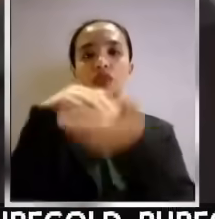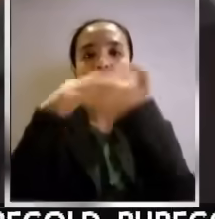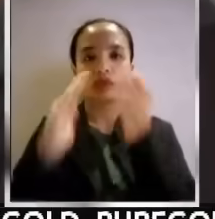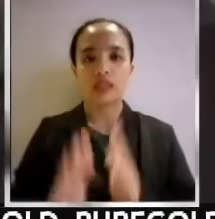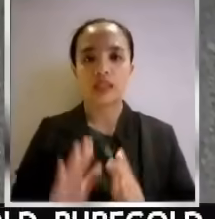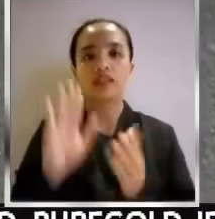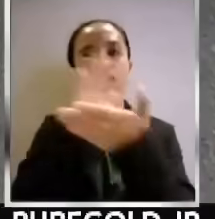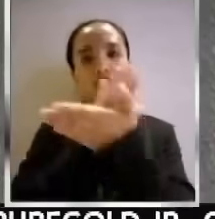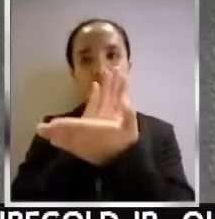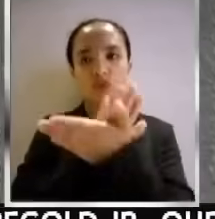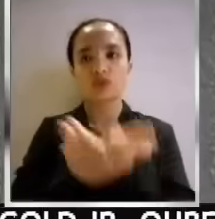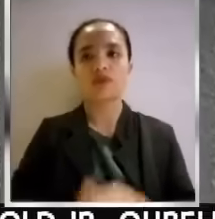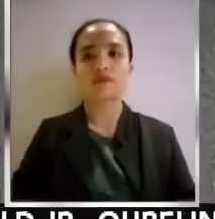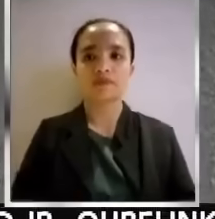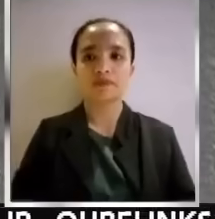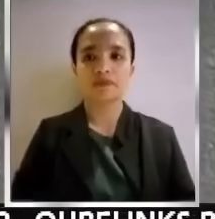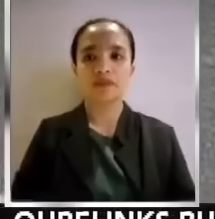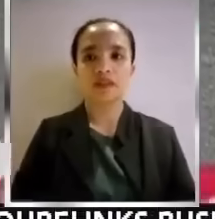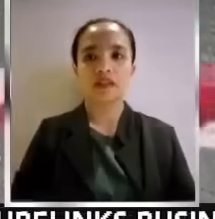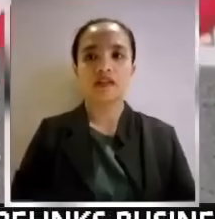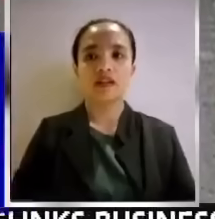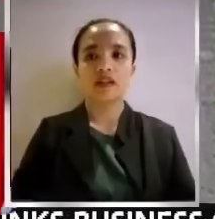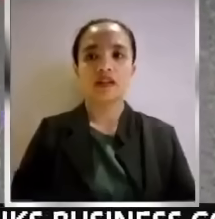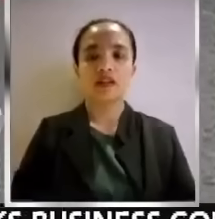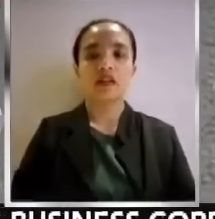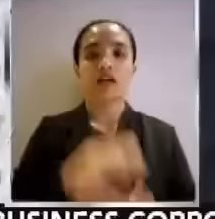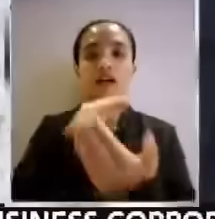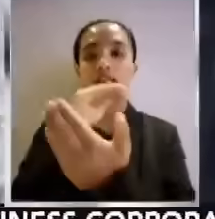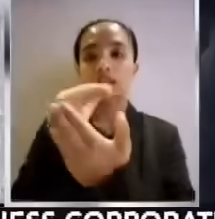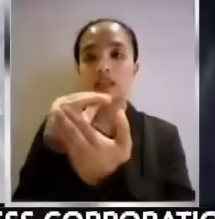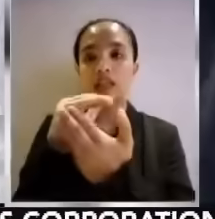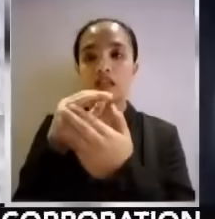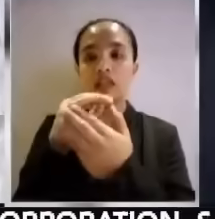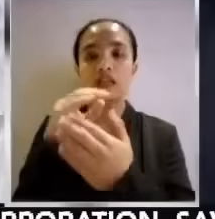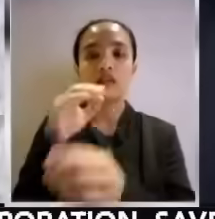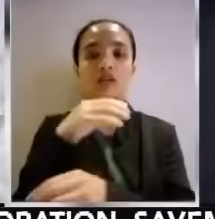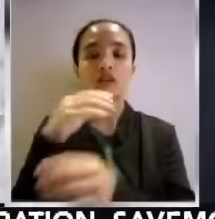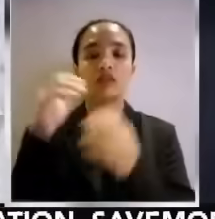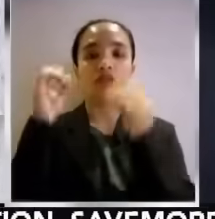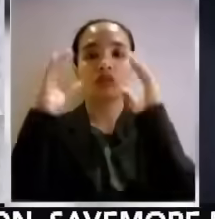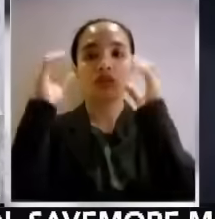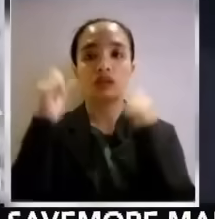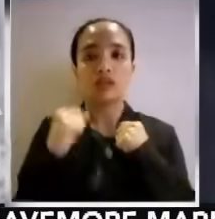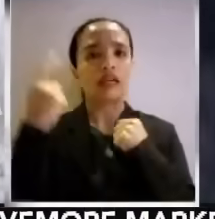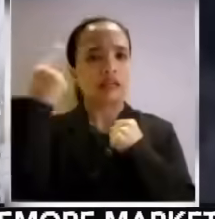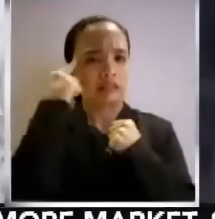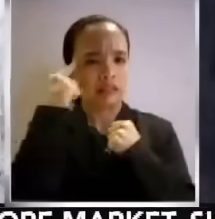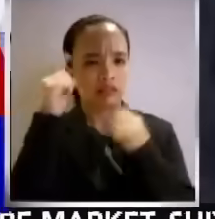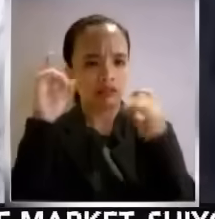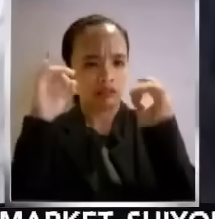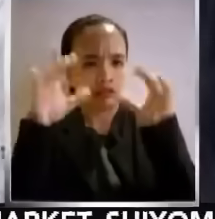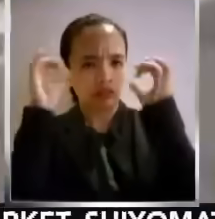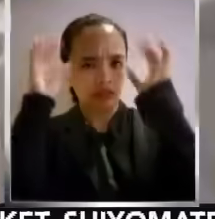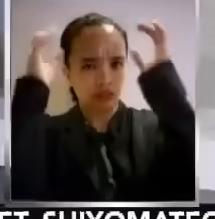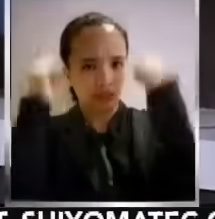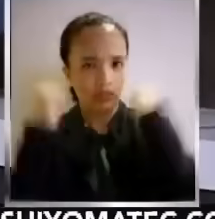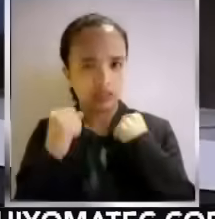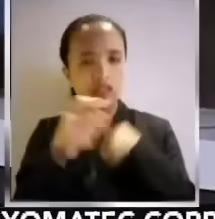paaralan. Nag-iimbestiga ang anti-terror authorities dahil hinihinalang terorista ang suspect.